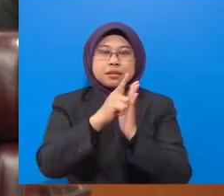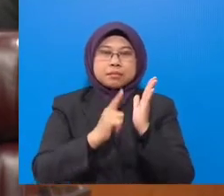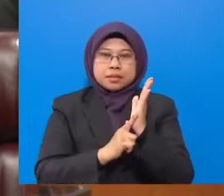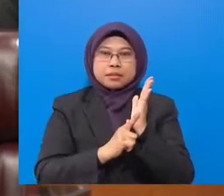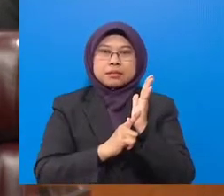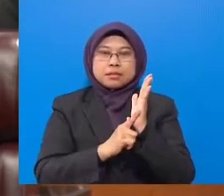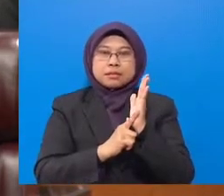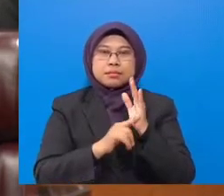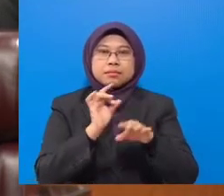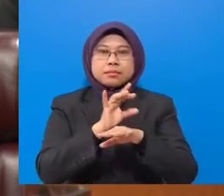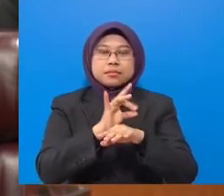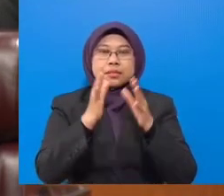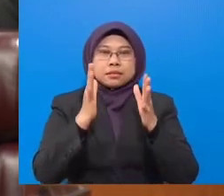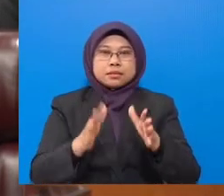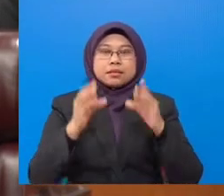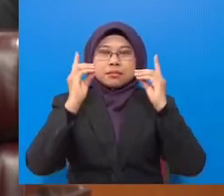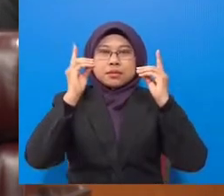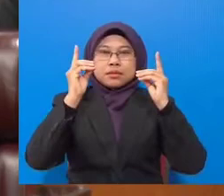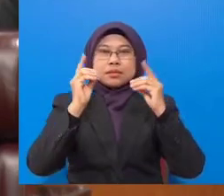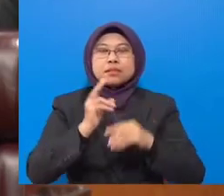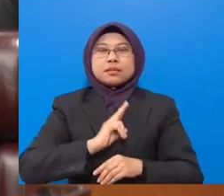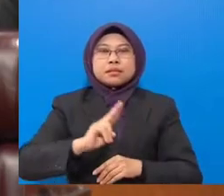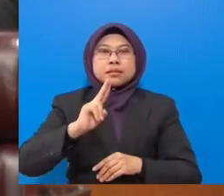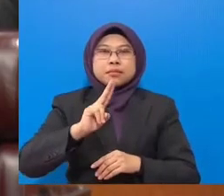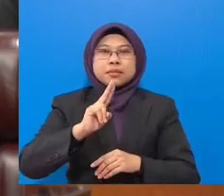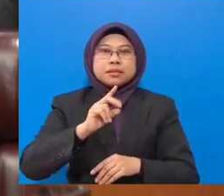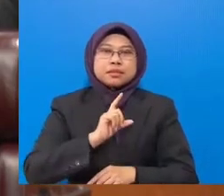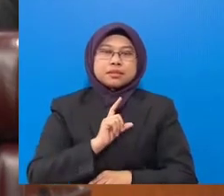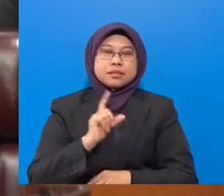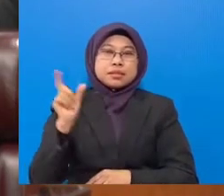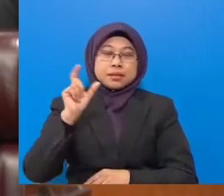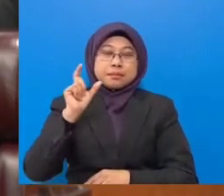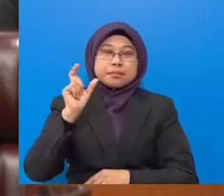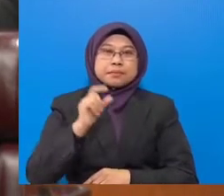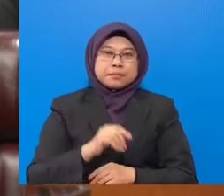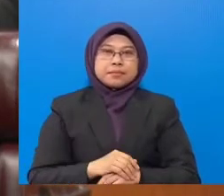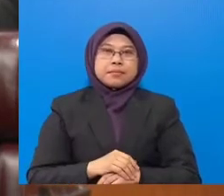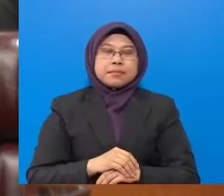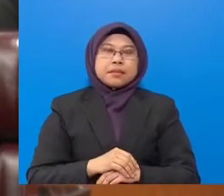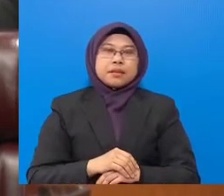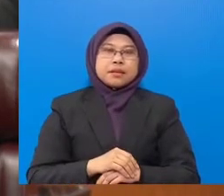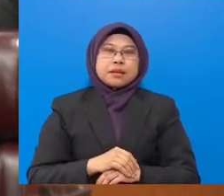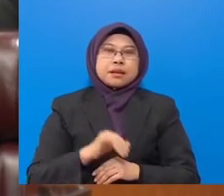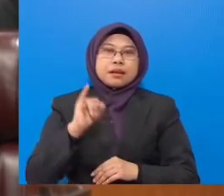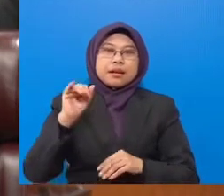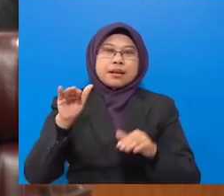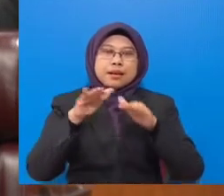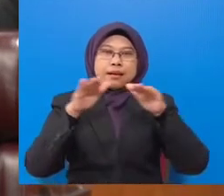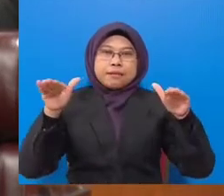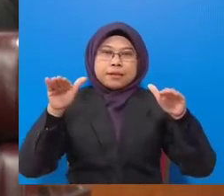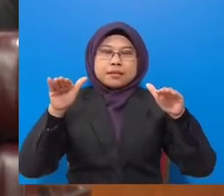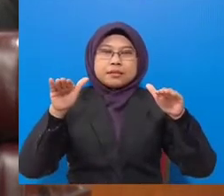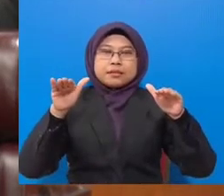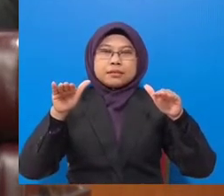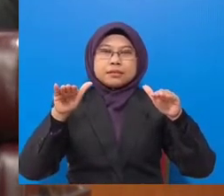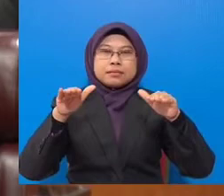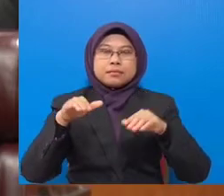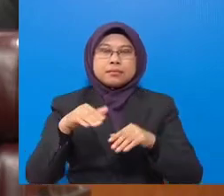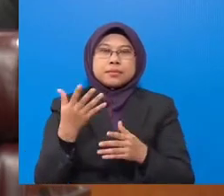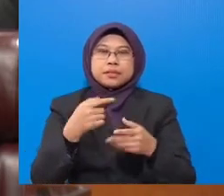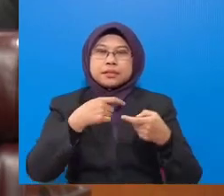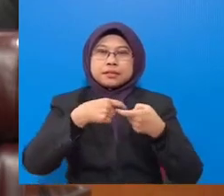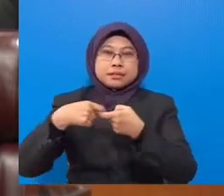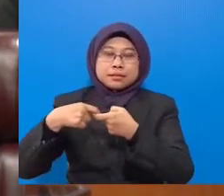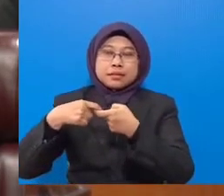penasihat penyelarasan pelajaran dan pendidikan agama Islam lebay musyarak high-level comedies Chelsea mengenai